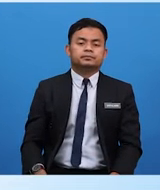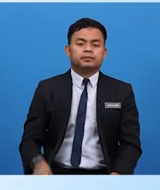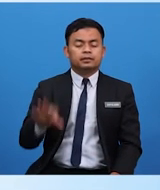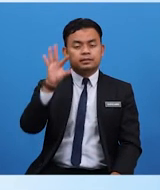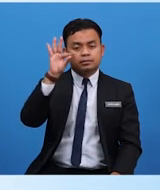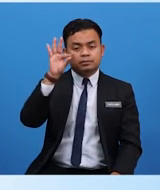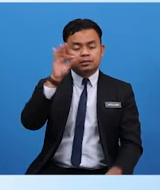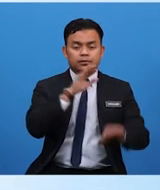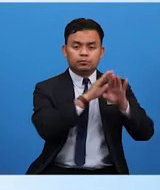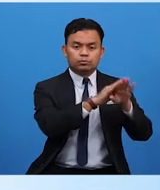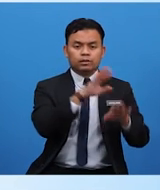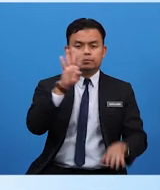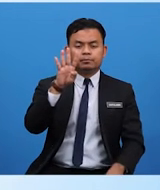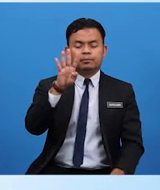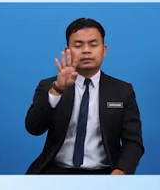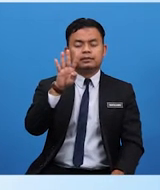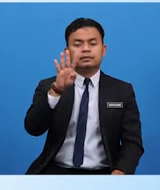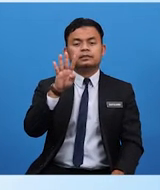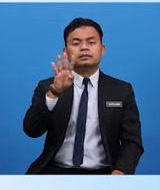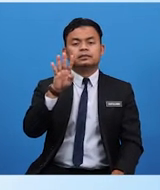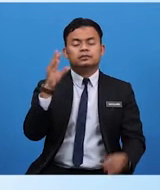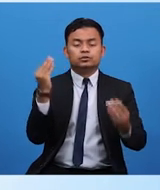94974 =